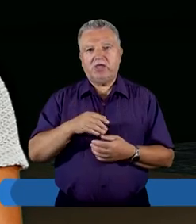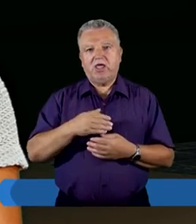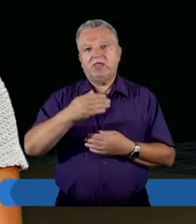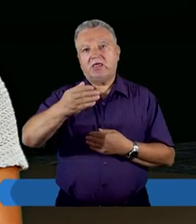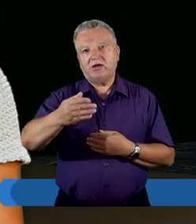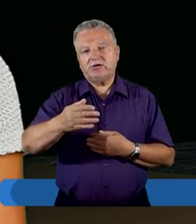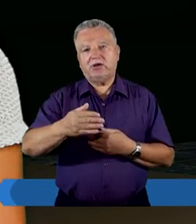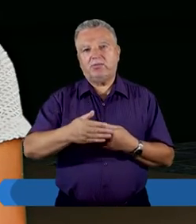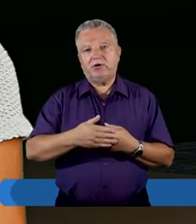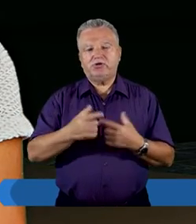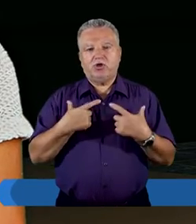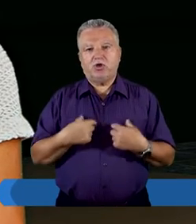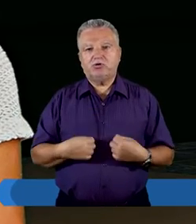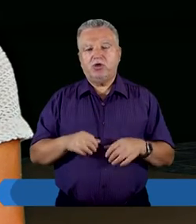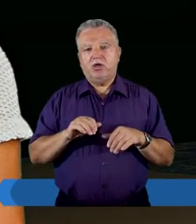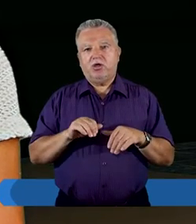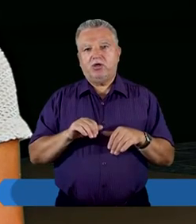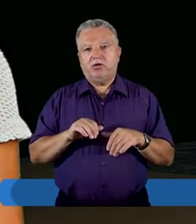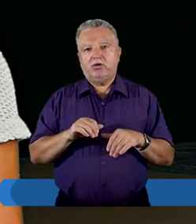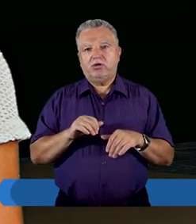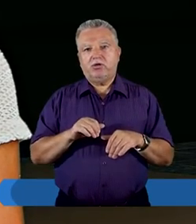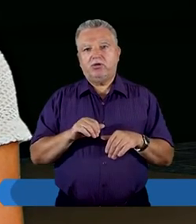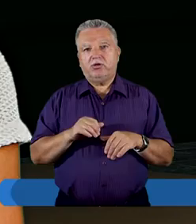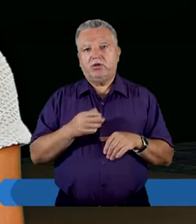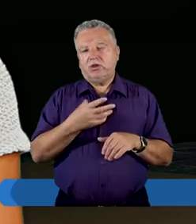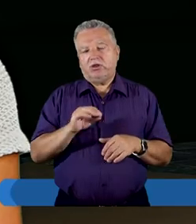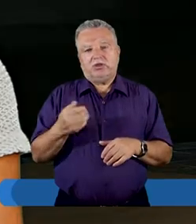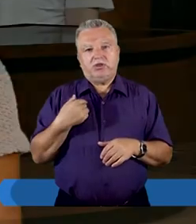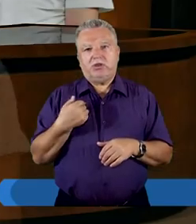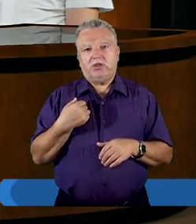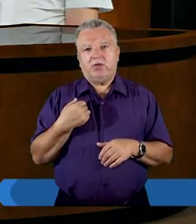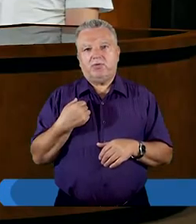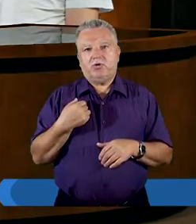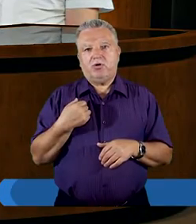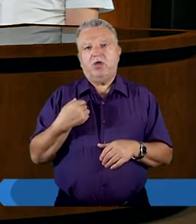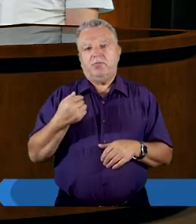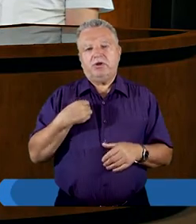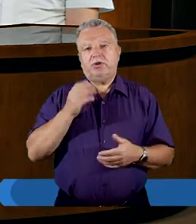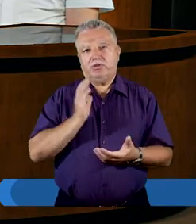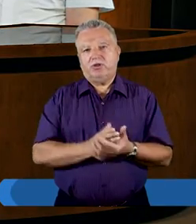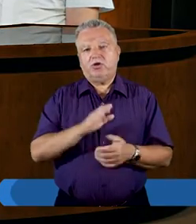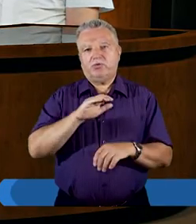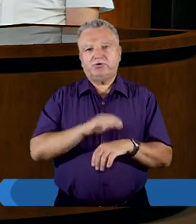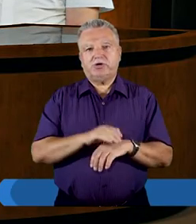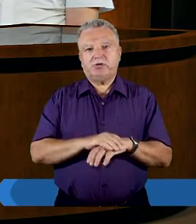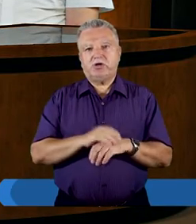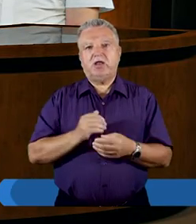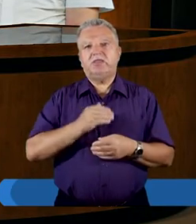bliskich osób możemy wnioskować, że ich nie było. Byli tylko przyjaciele, można